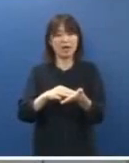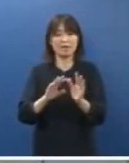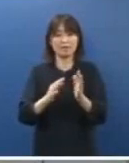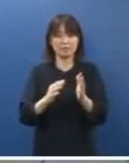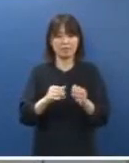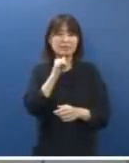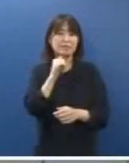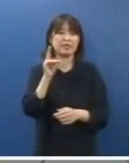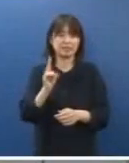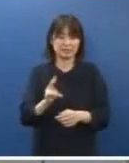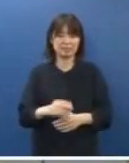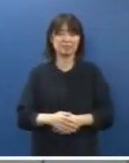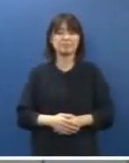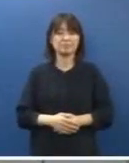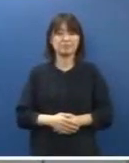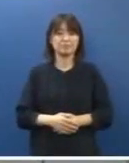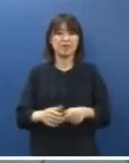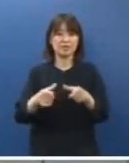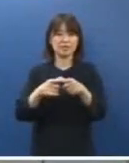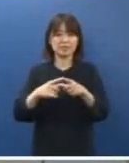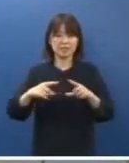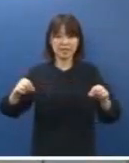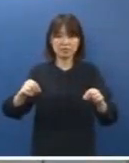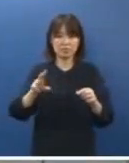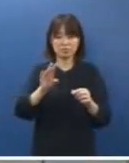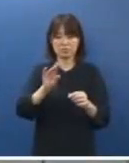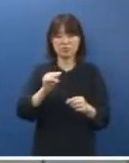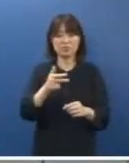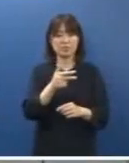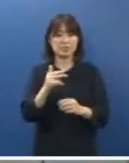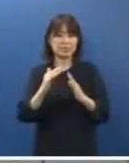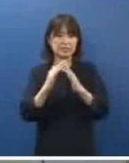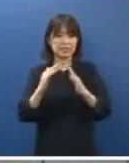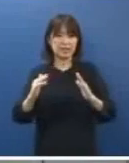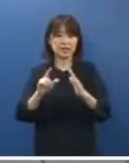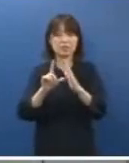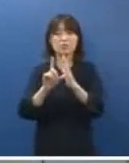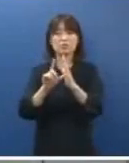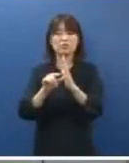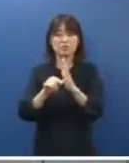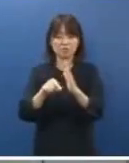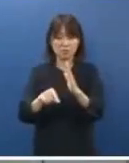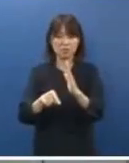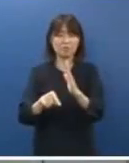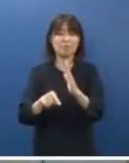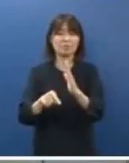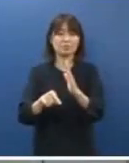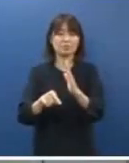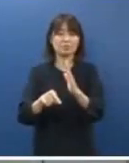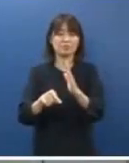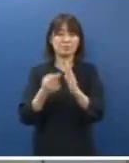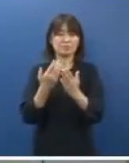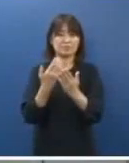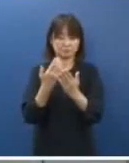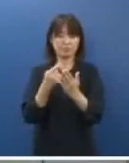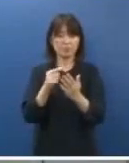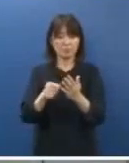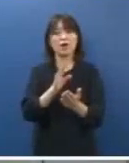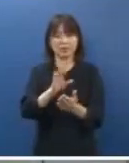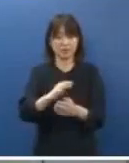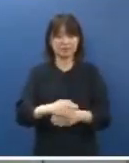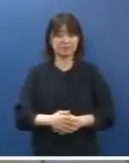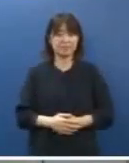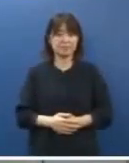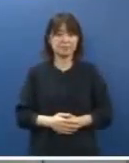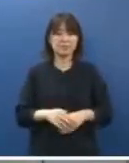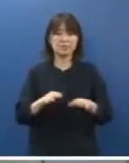会でも十分なワクチンの供給それを確保してもらいたいとか、おそらくぶどまりが今回はあってですね、